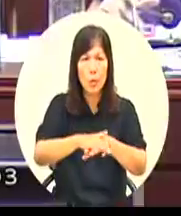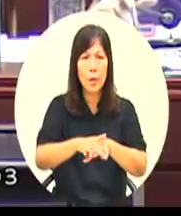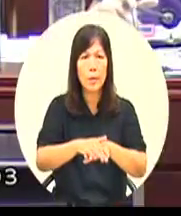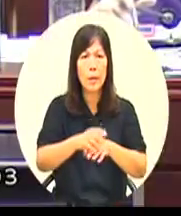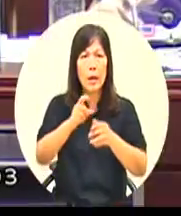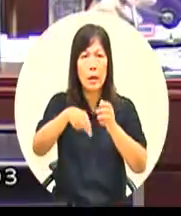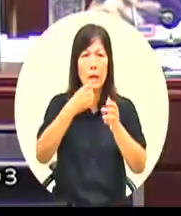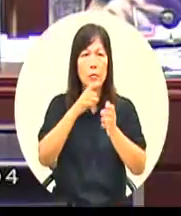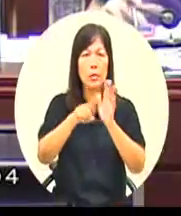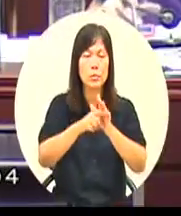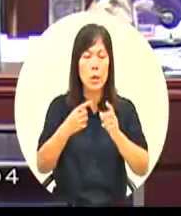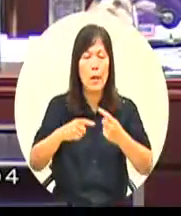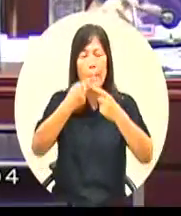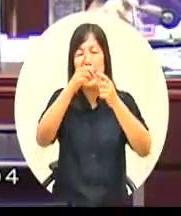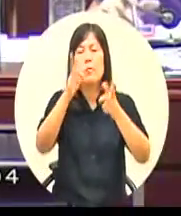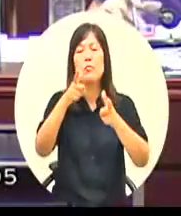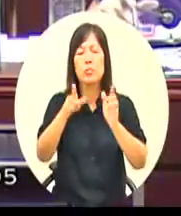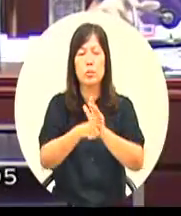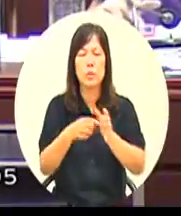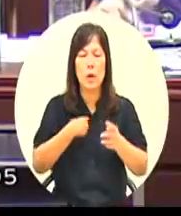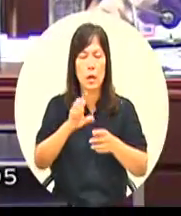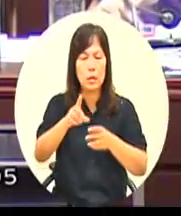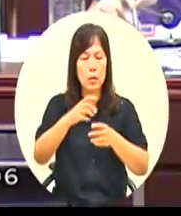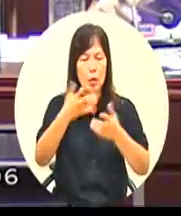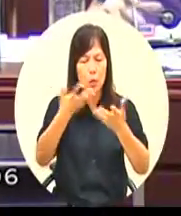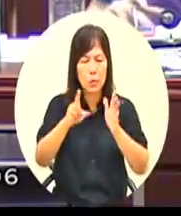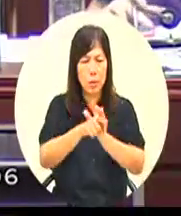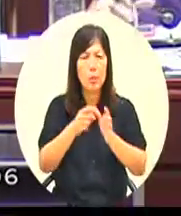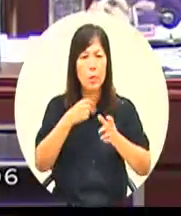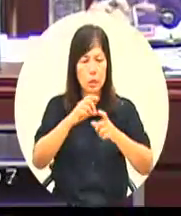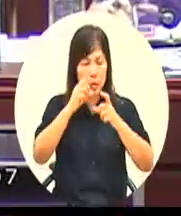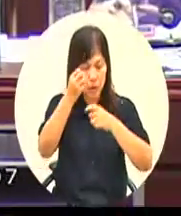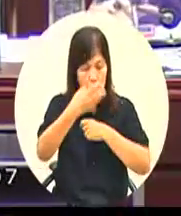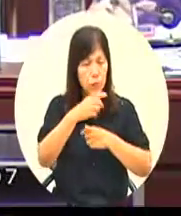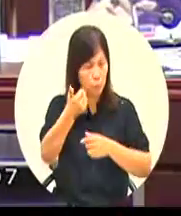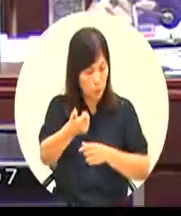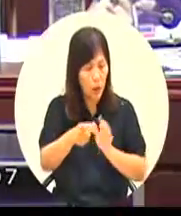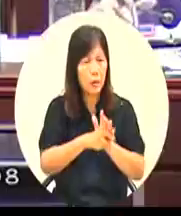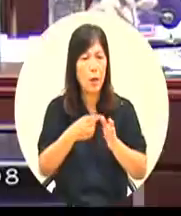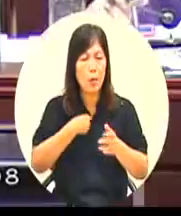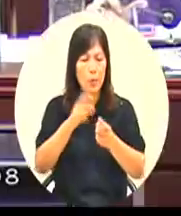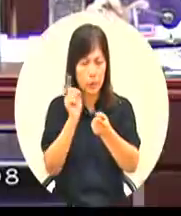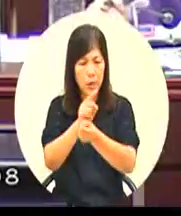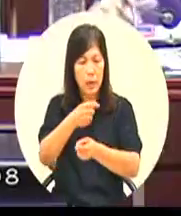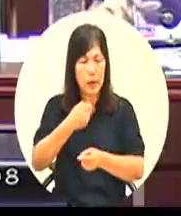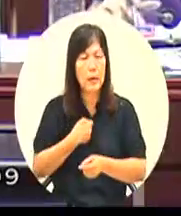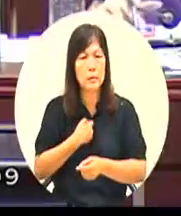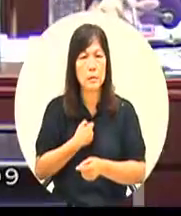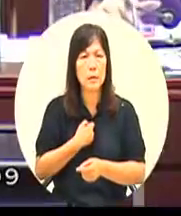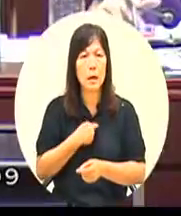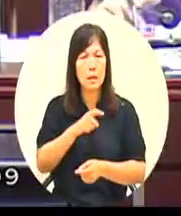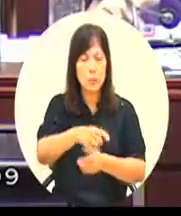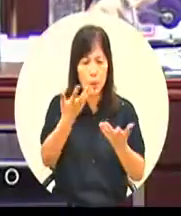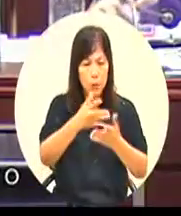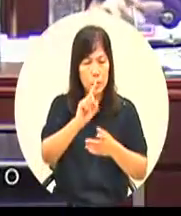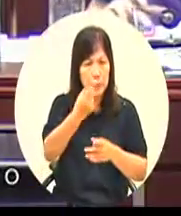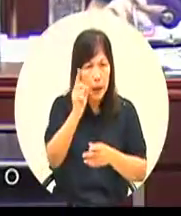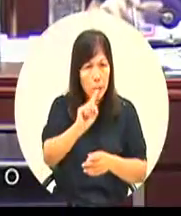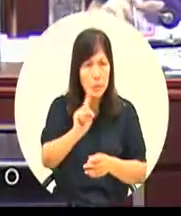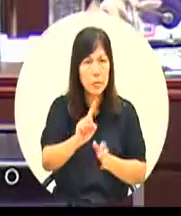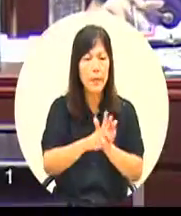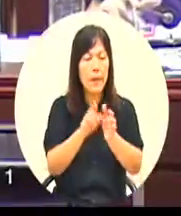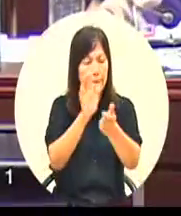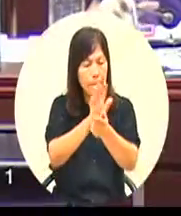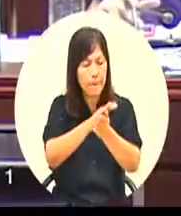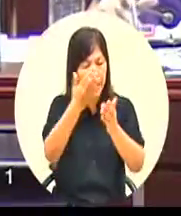们要雄辩，不想辩，议员你反映的问题都是很好的，你反映问题我们就会去了解这个问题怎么产生，我们是不是可以帮